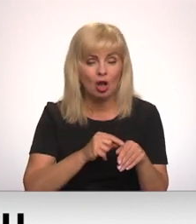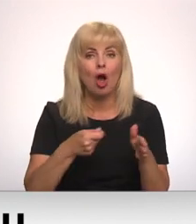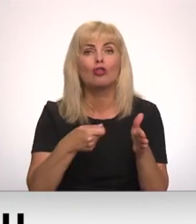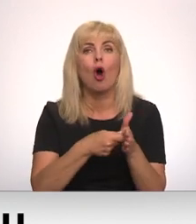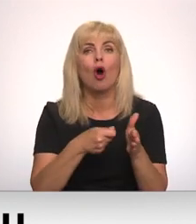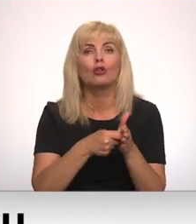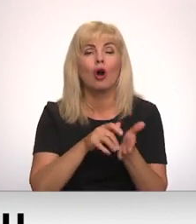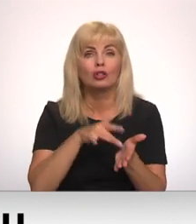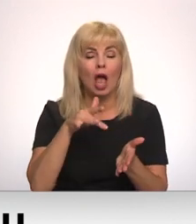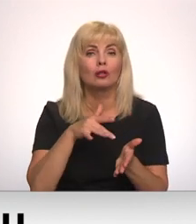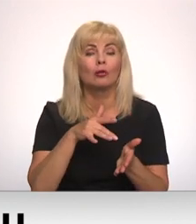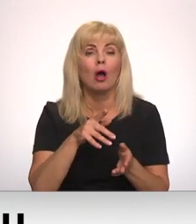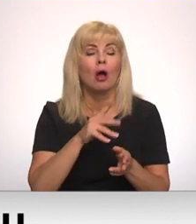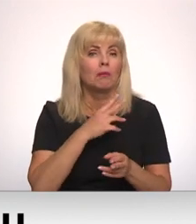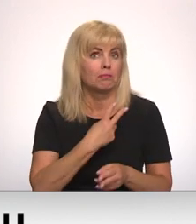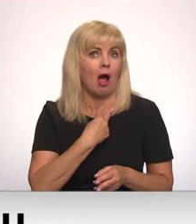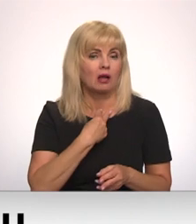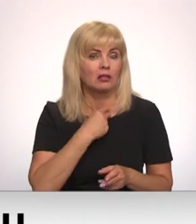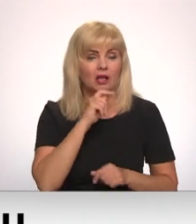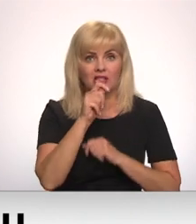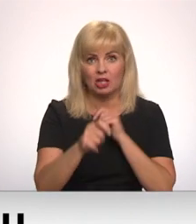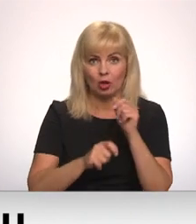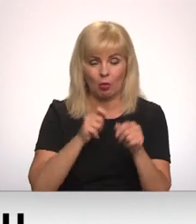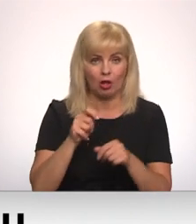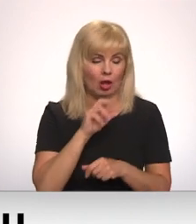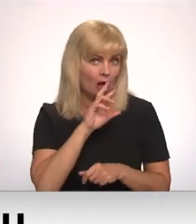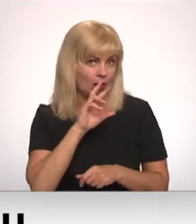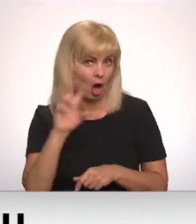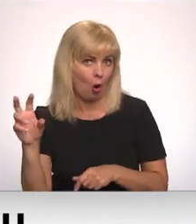pārspēt ziedotāju skaita rekordu. Un par to Dāvids Fredenfelds.